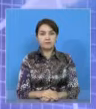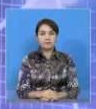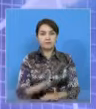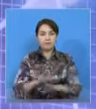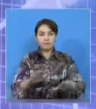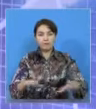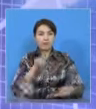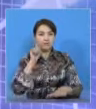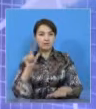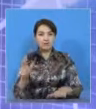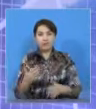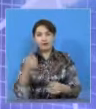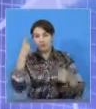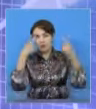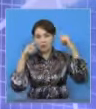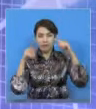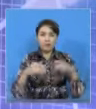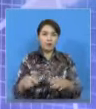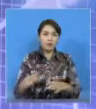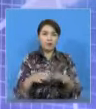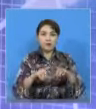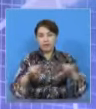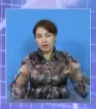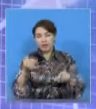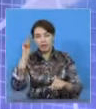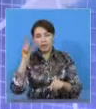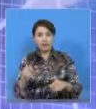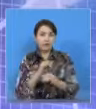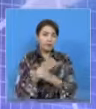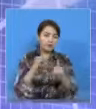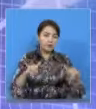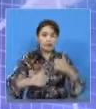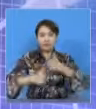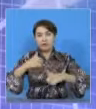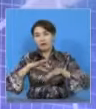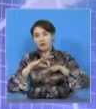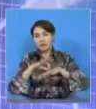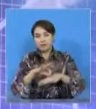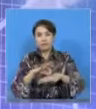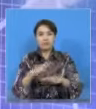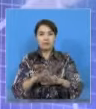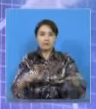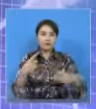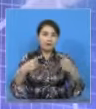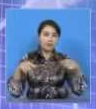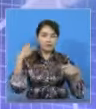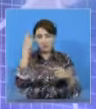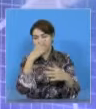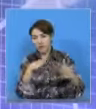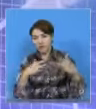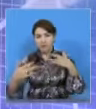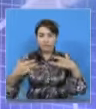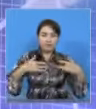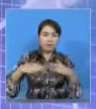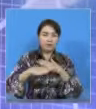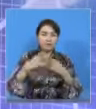Балалар мен жасөспірімдер шығармашылығы орталығы оқушылар арасында ерекше конкурс ұйымдастырды. Балалар түрлі образға еніп, сахнада